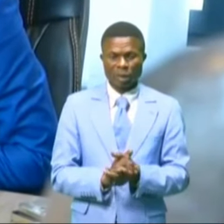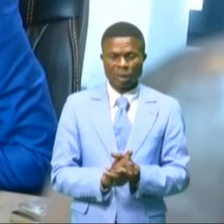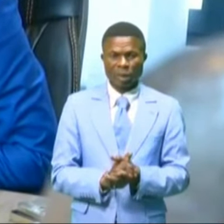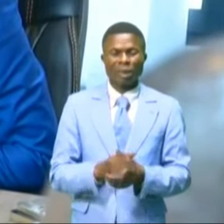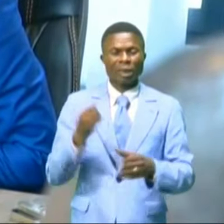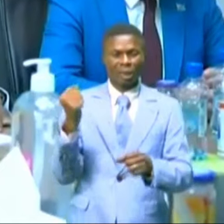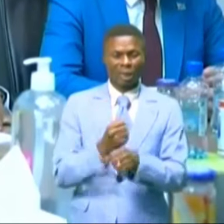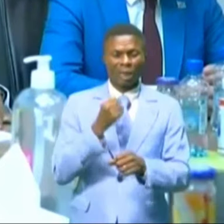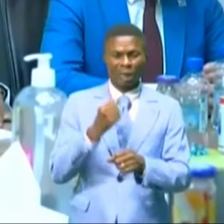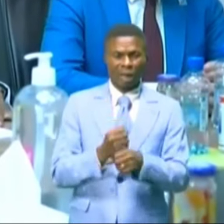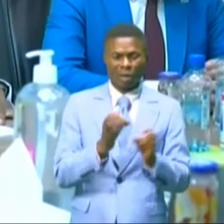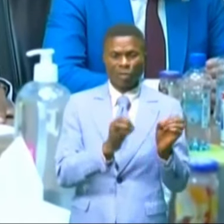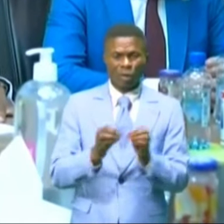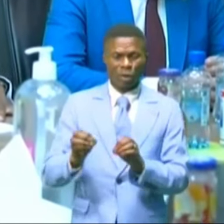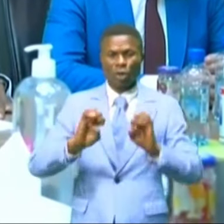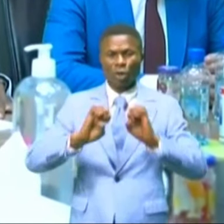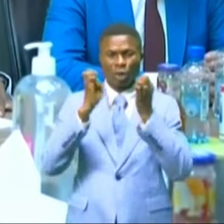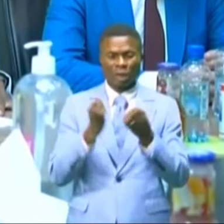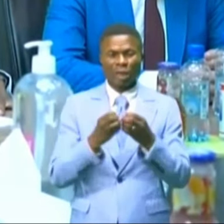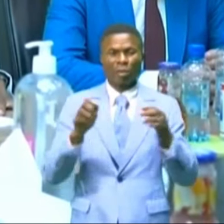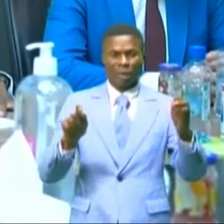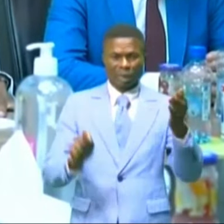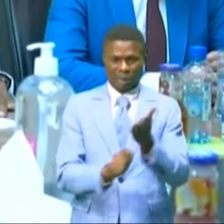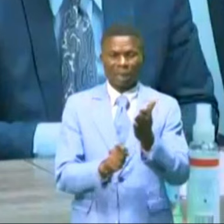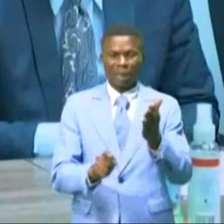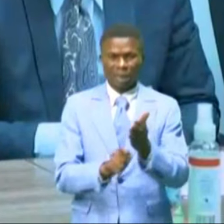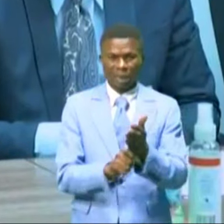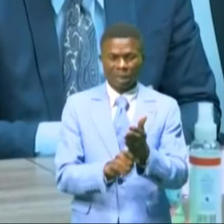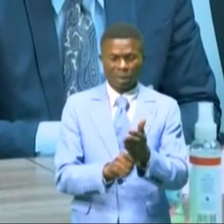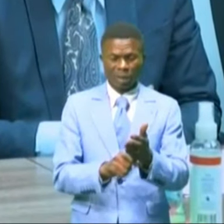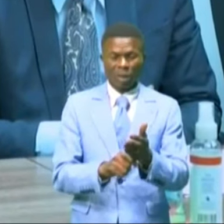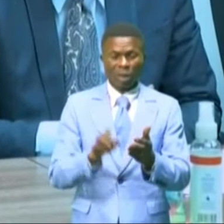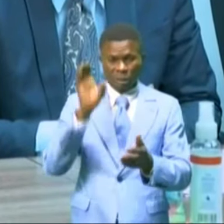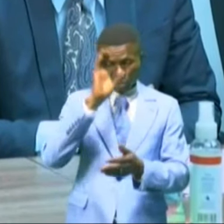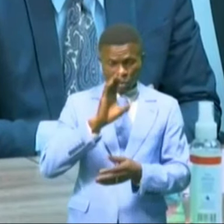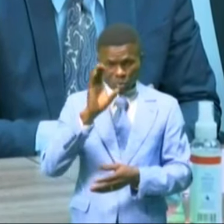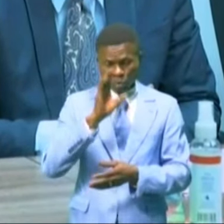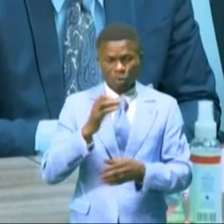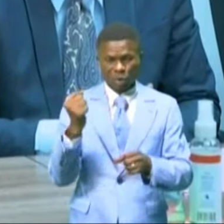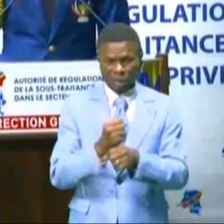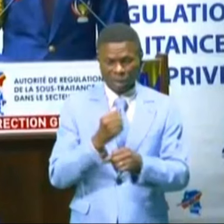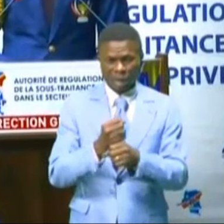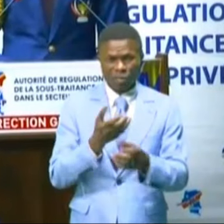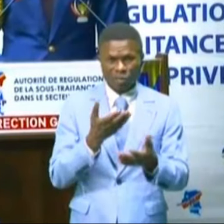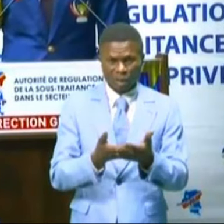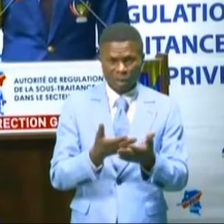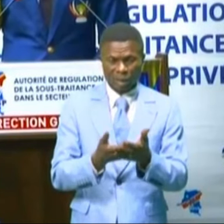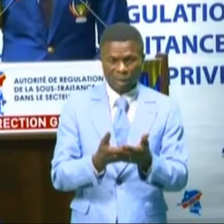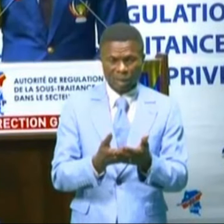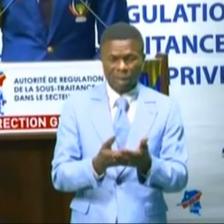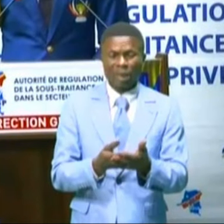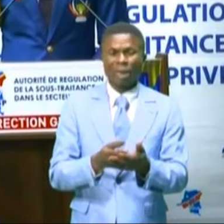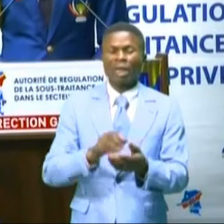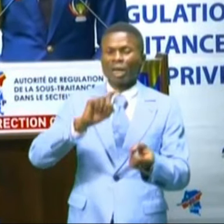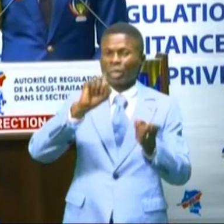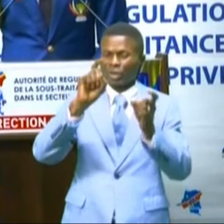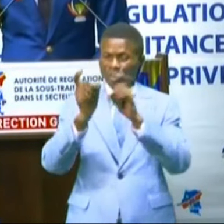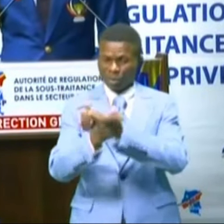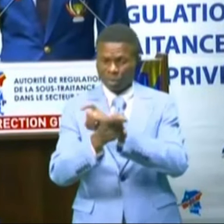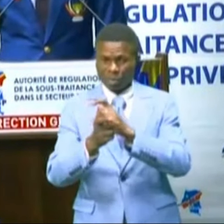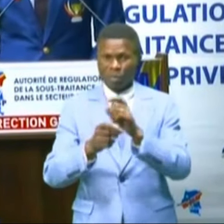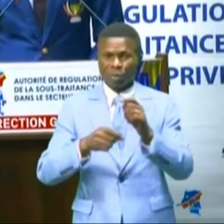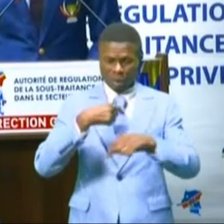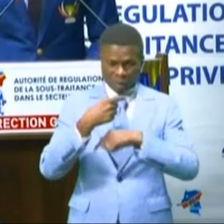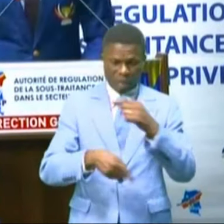travail avec les équipes techniques pour pouvoir travailler sur la transition du